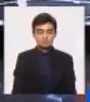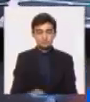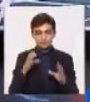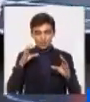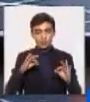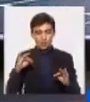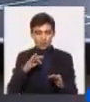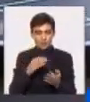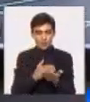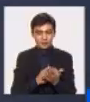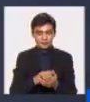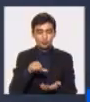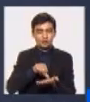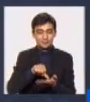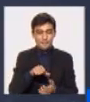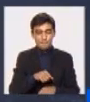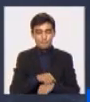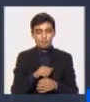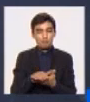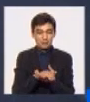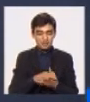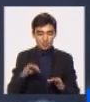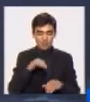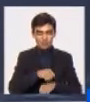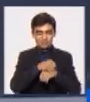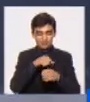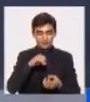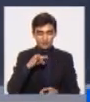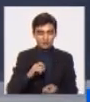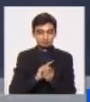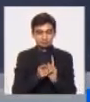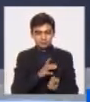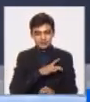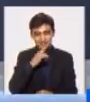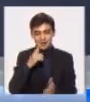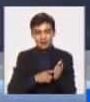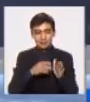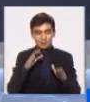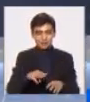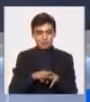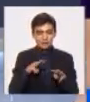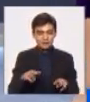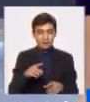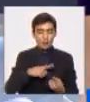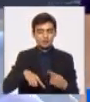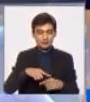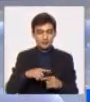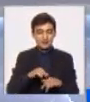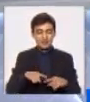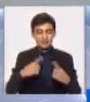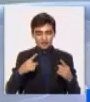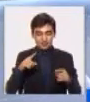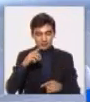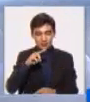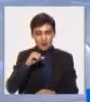Законопроект об участии в мирных собраниях с последними изменениями представил в Караганды министр информации и общественного развития Даурен Абаев.